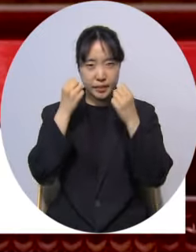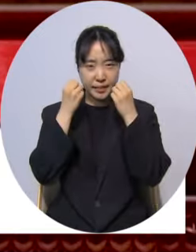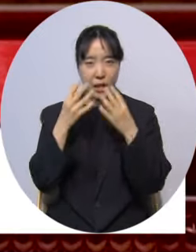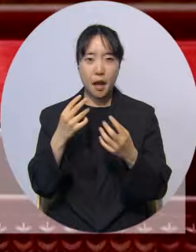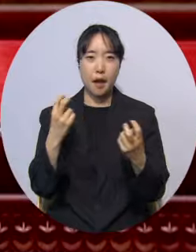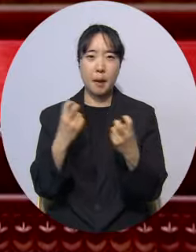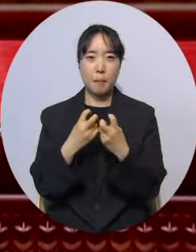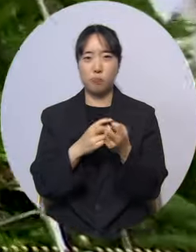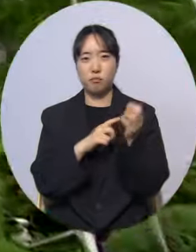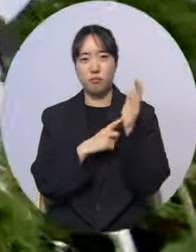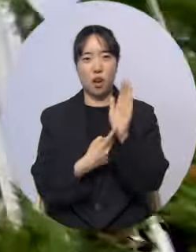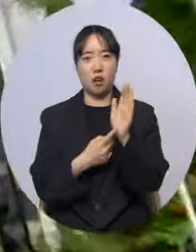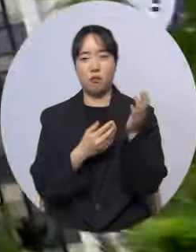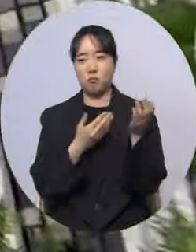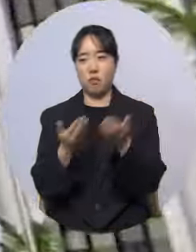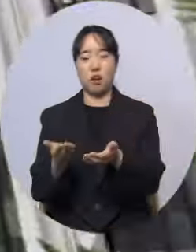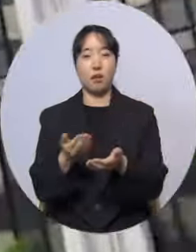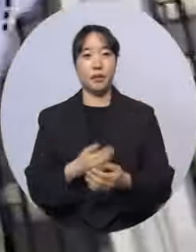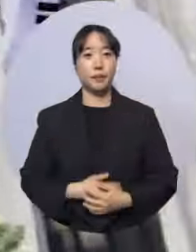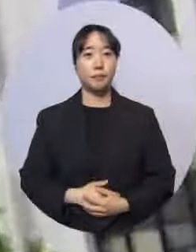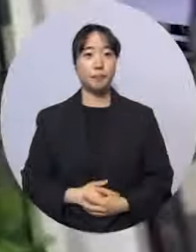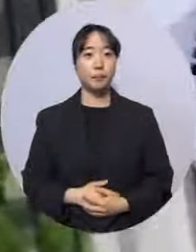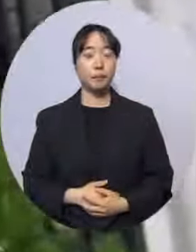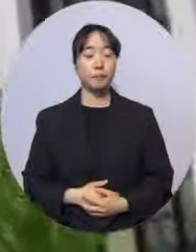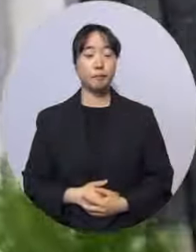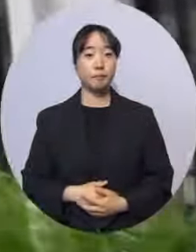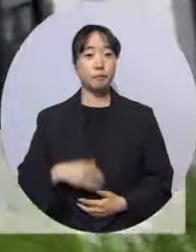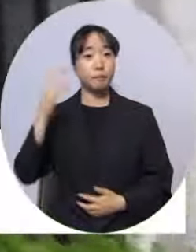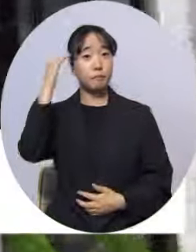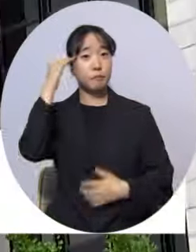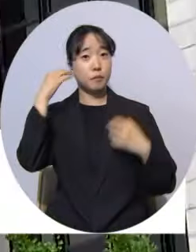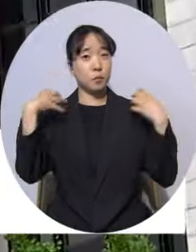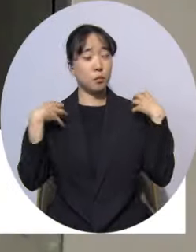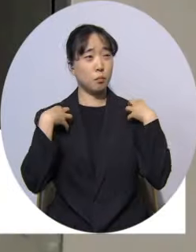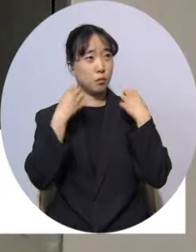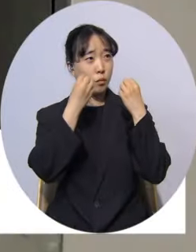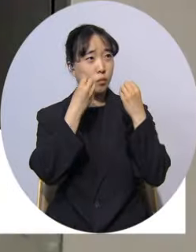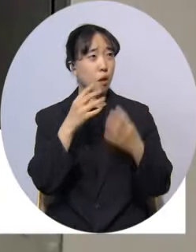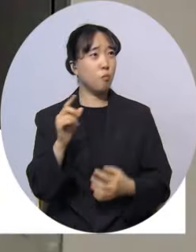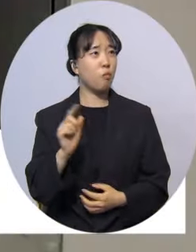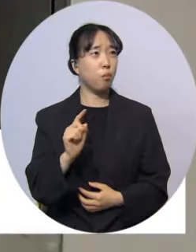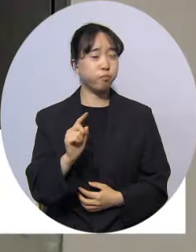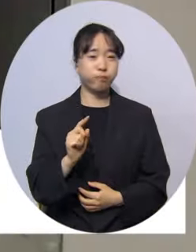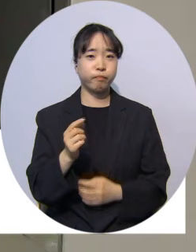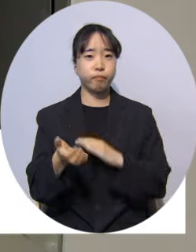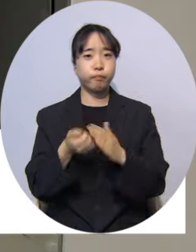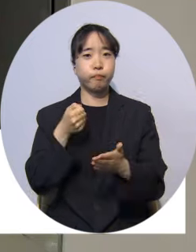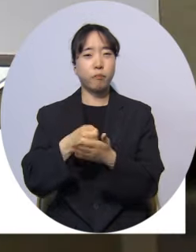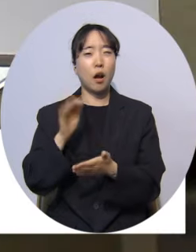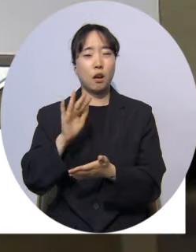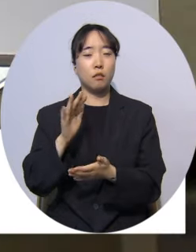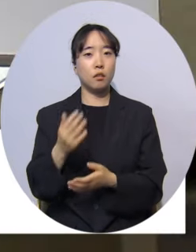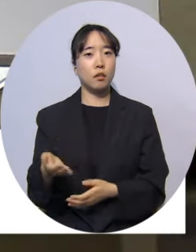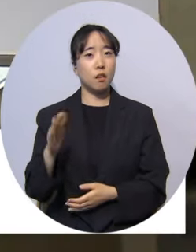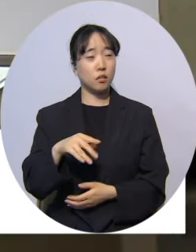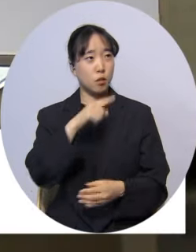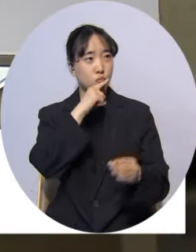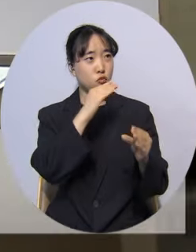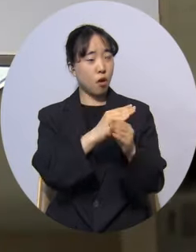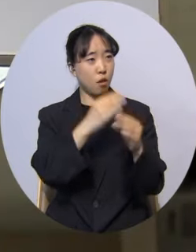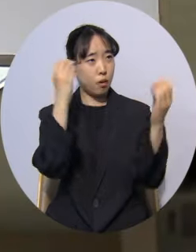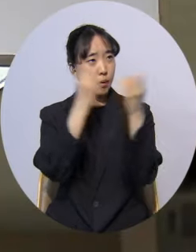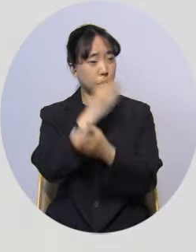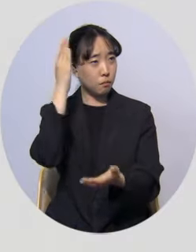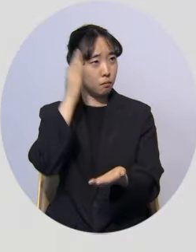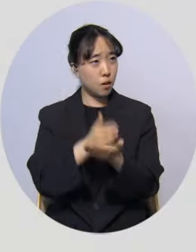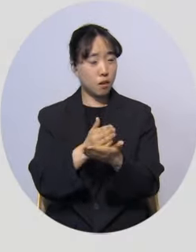거라고 위협했습니다. 통일부는 북한의 새로운 대응을 예단하지 않겠다면서도 북한의 현 상황을 오판하지 말라고